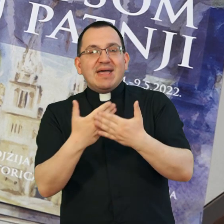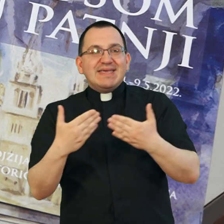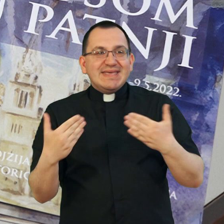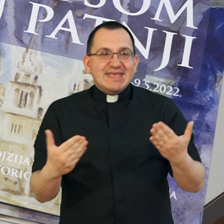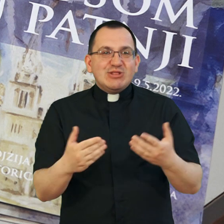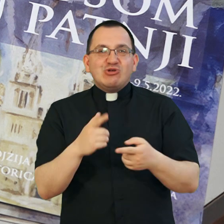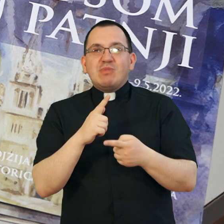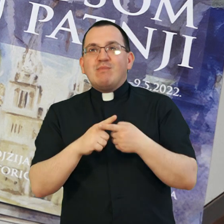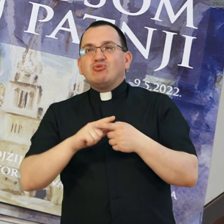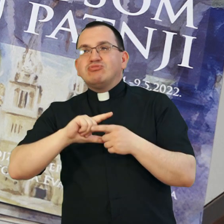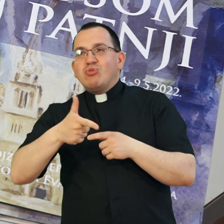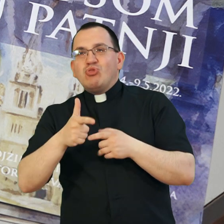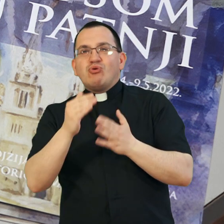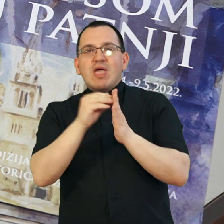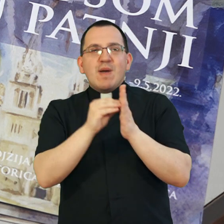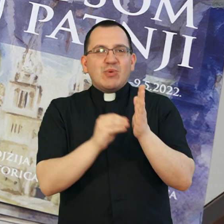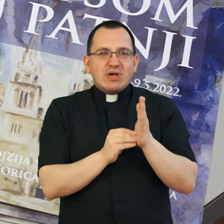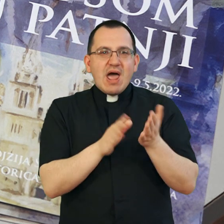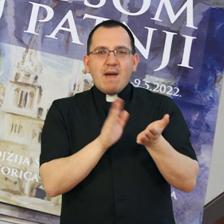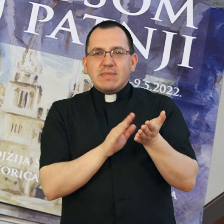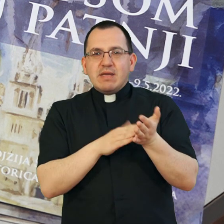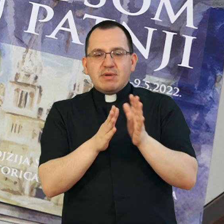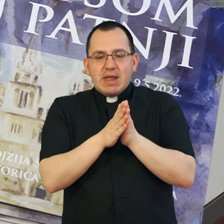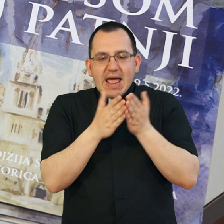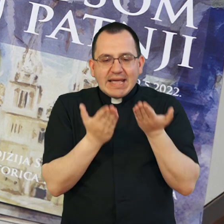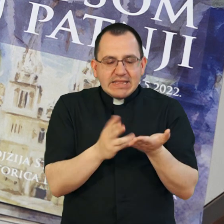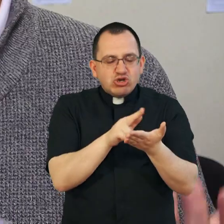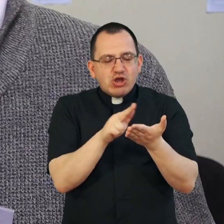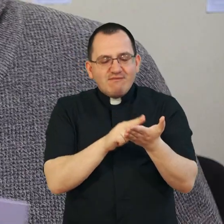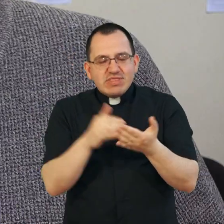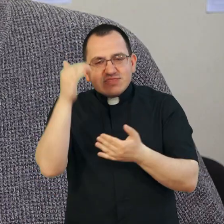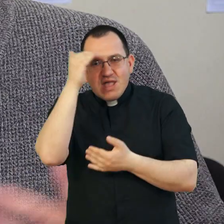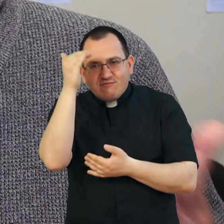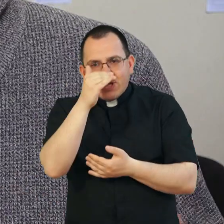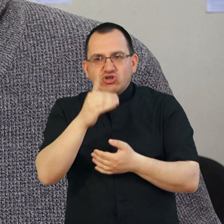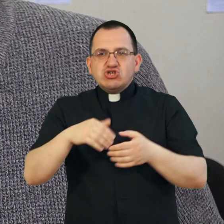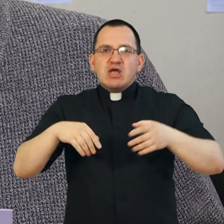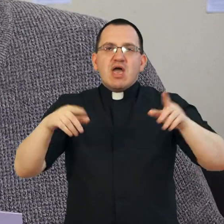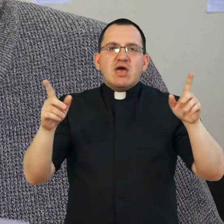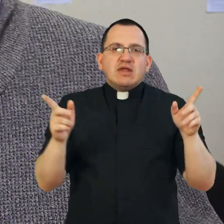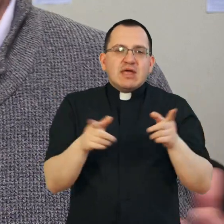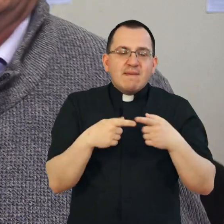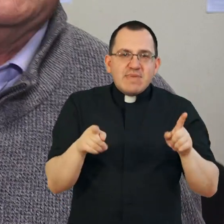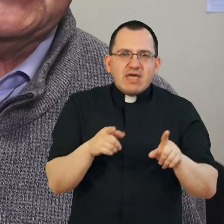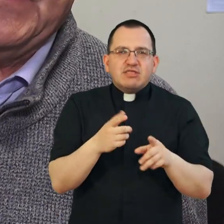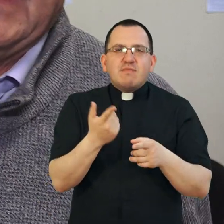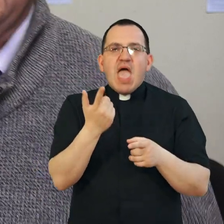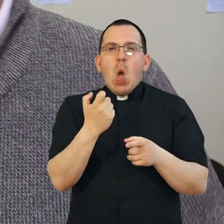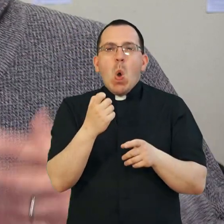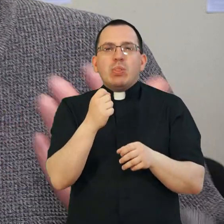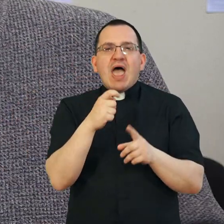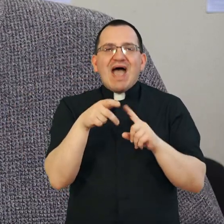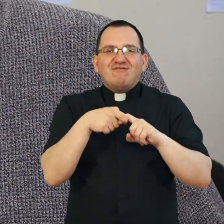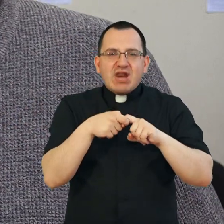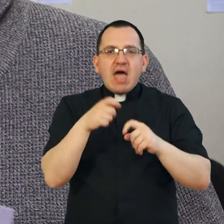drugih programa. Bilo je tu i književnih večeri posvećenih, recimo, pjesniku Prostrijeljenog srca Franu Galoviću, pa je